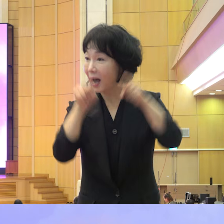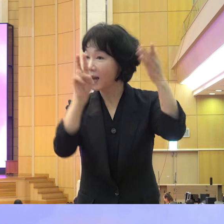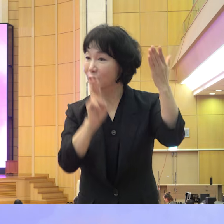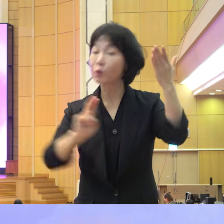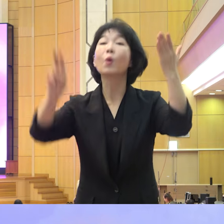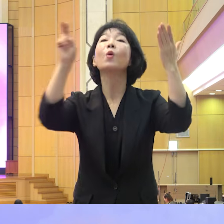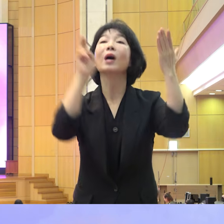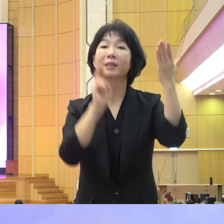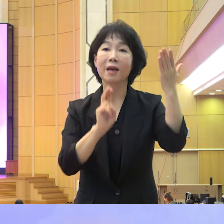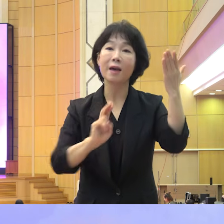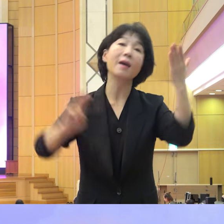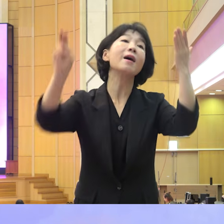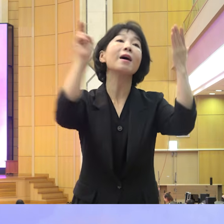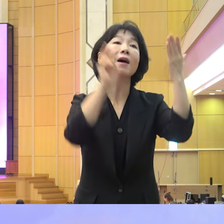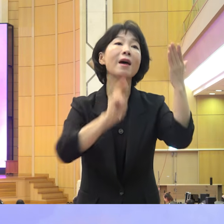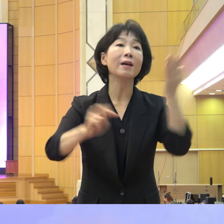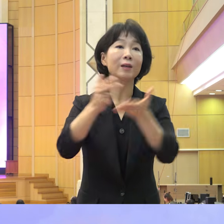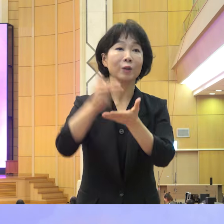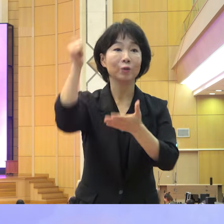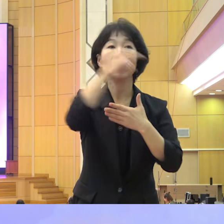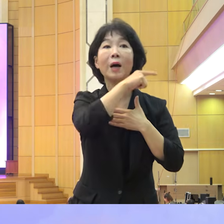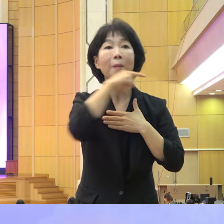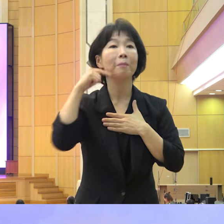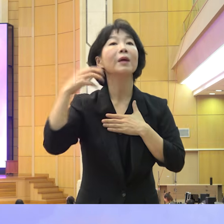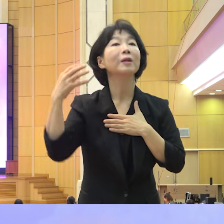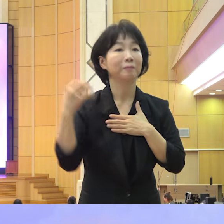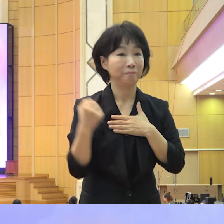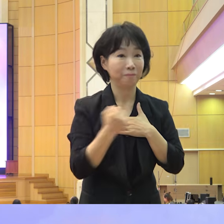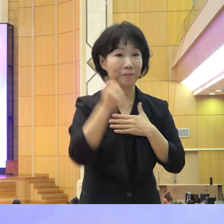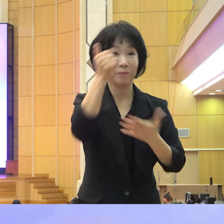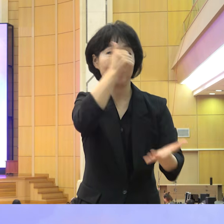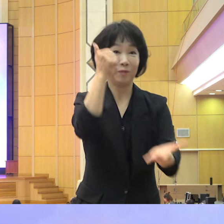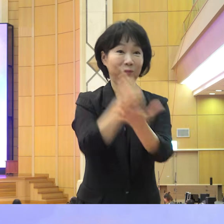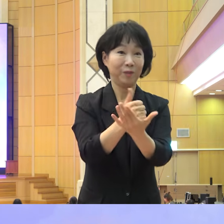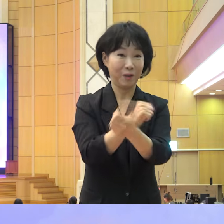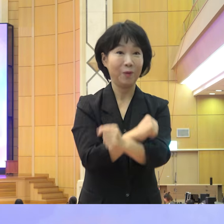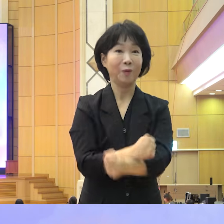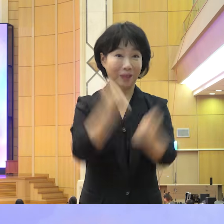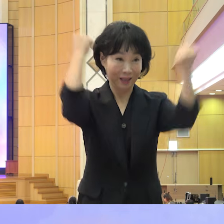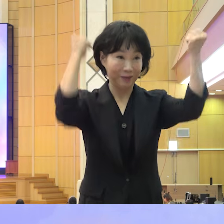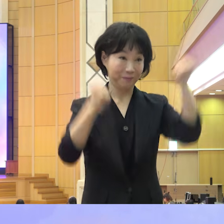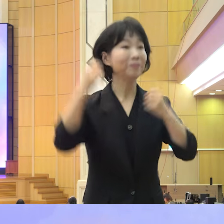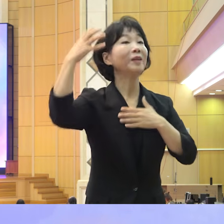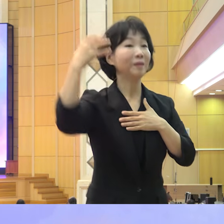함께 찬송하세. 그 피로 속죄함 얻었네.